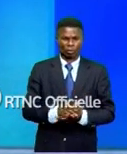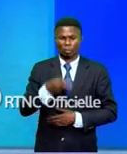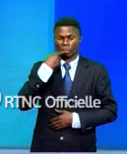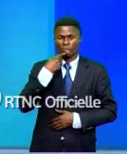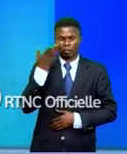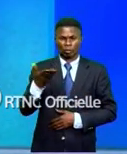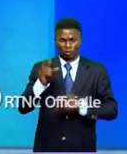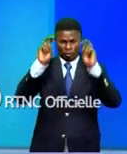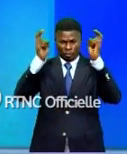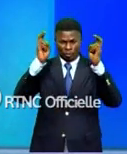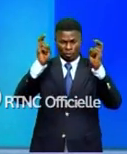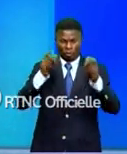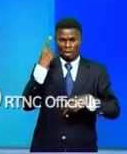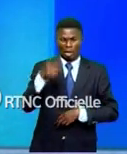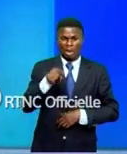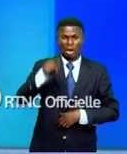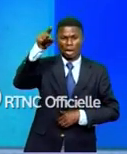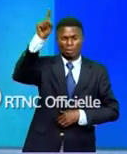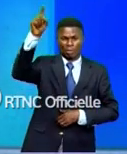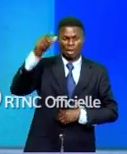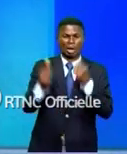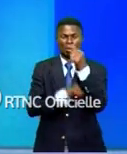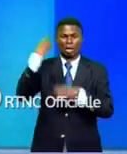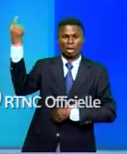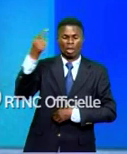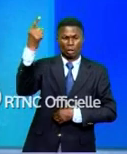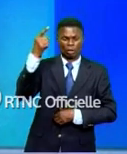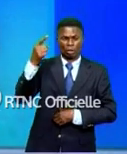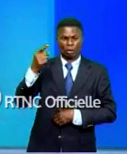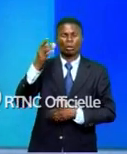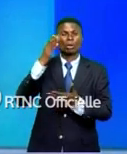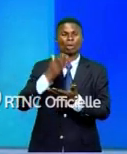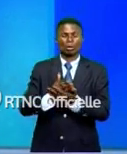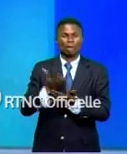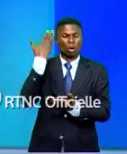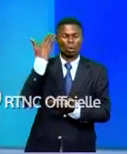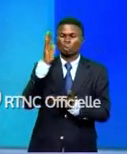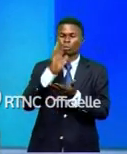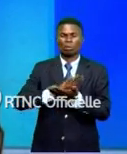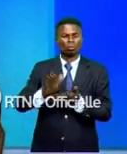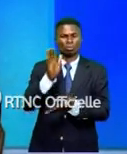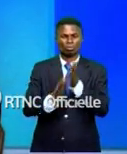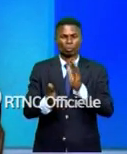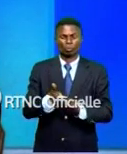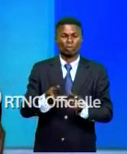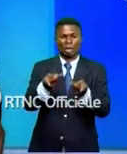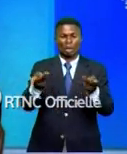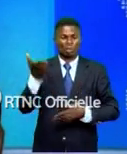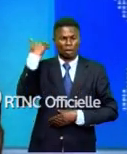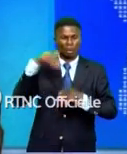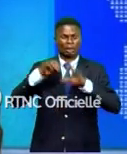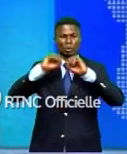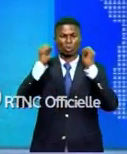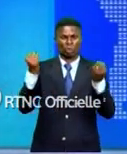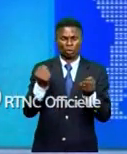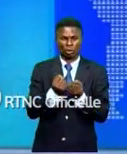tout à l'heure dans le titre, près d'un milliard de personnes dans le monde à la limite privées de l'eau potable. La place de l'eau dans nos sociétés